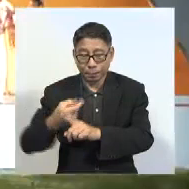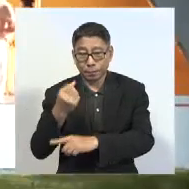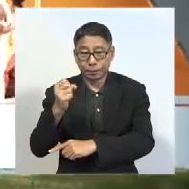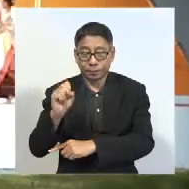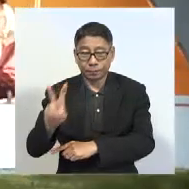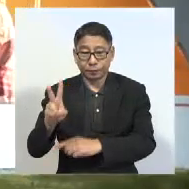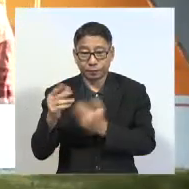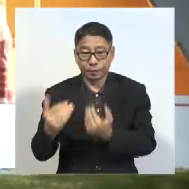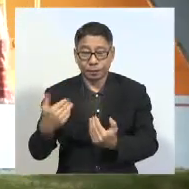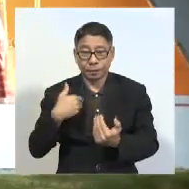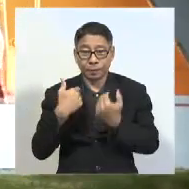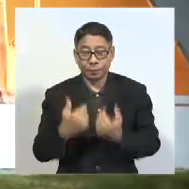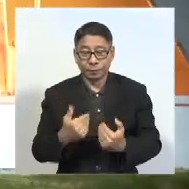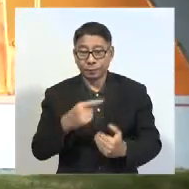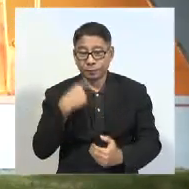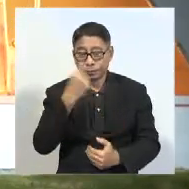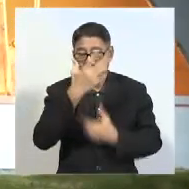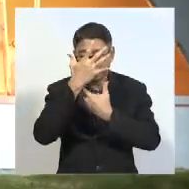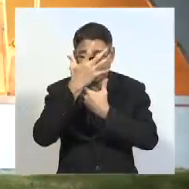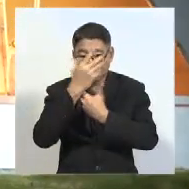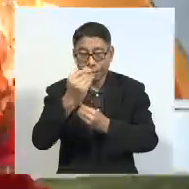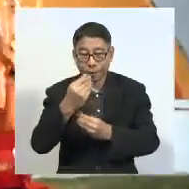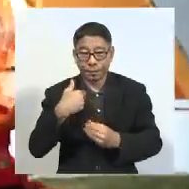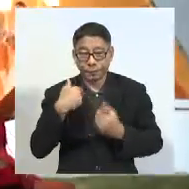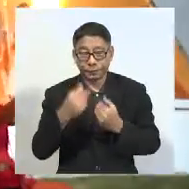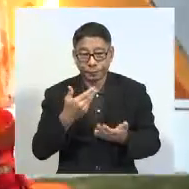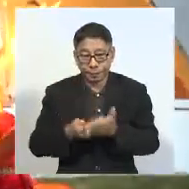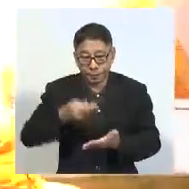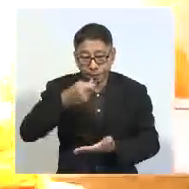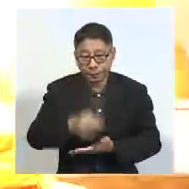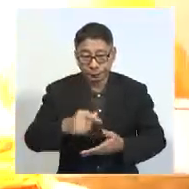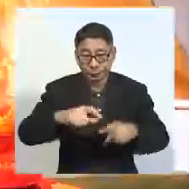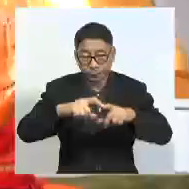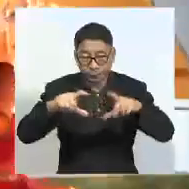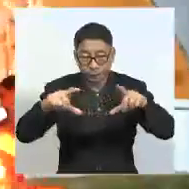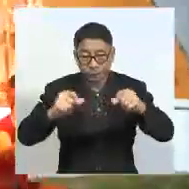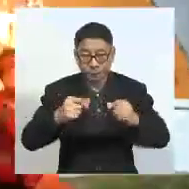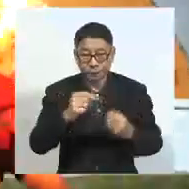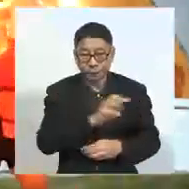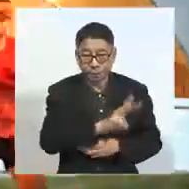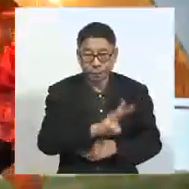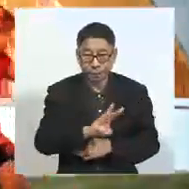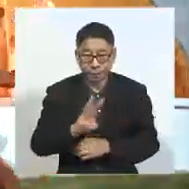คะสำหรับคุณผู้ชมท่านใดที่สนใจสามารถซื้อบัตรเข้าชมได้ที่